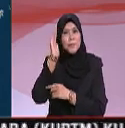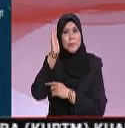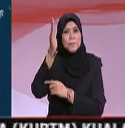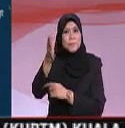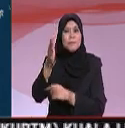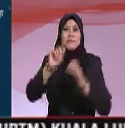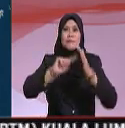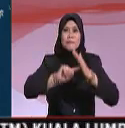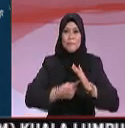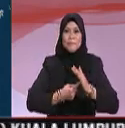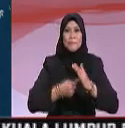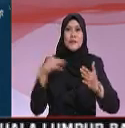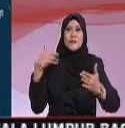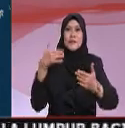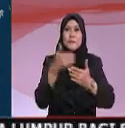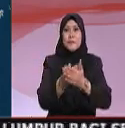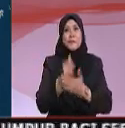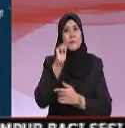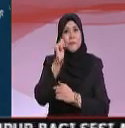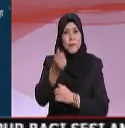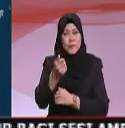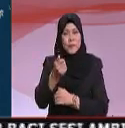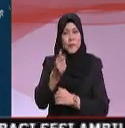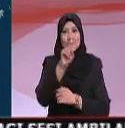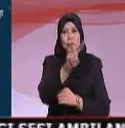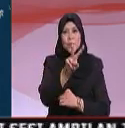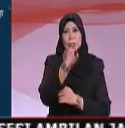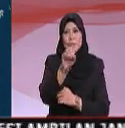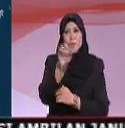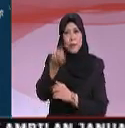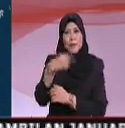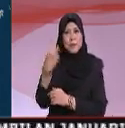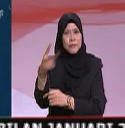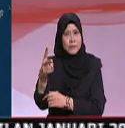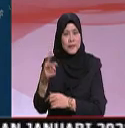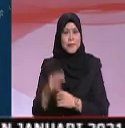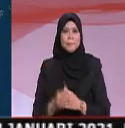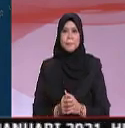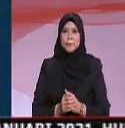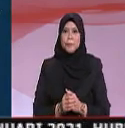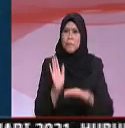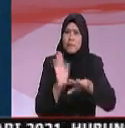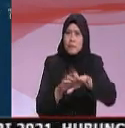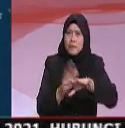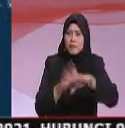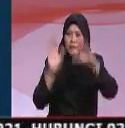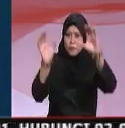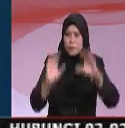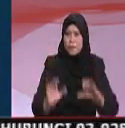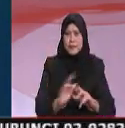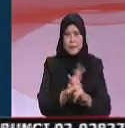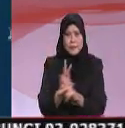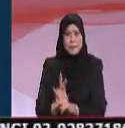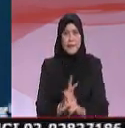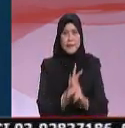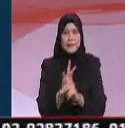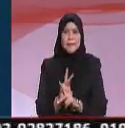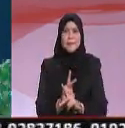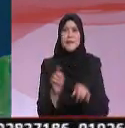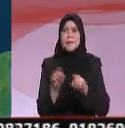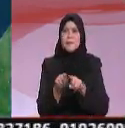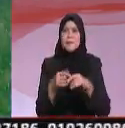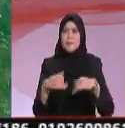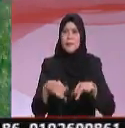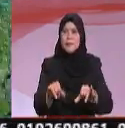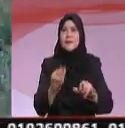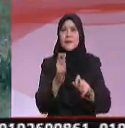akan berkuat kuasa sehingga ke hari esok 20 Disember. Selain itu, amaran cuaca peringkat waspada turut masih